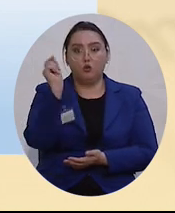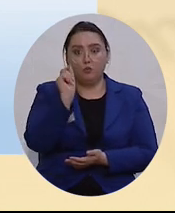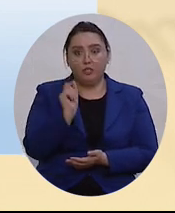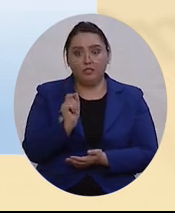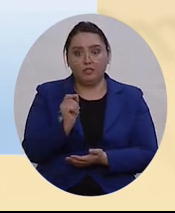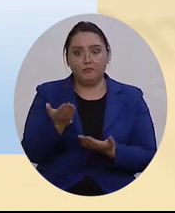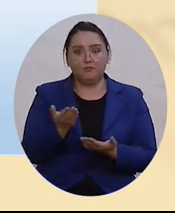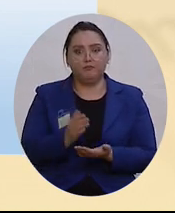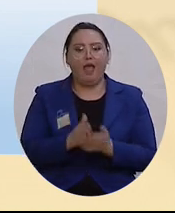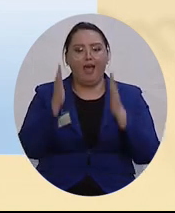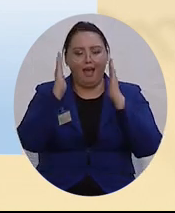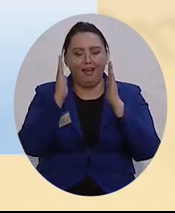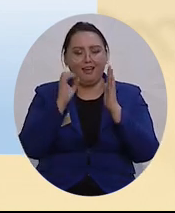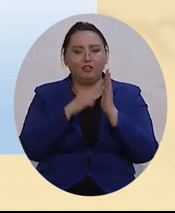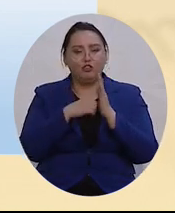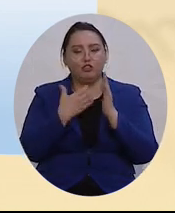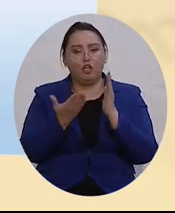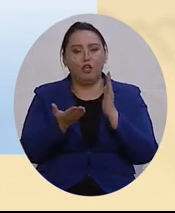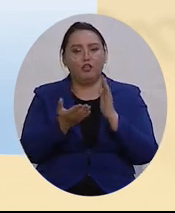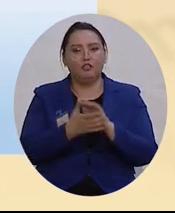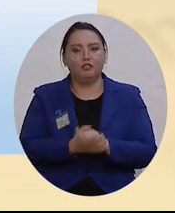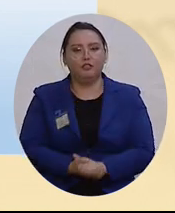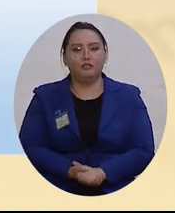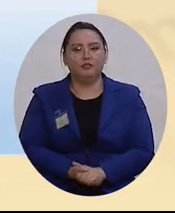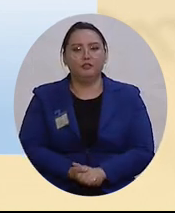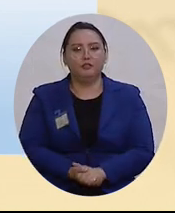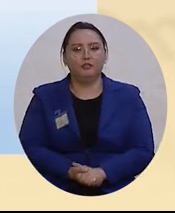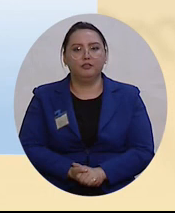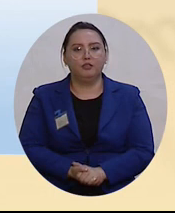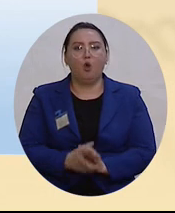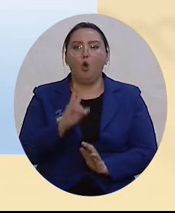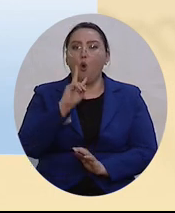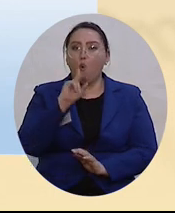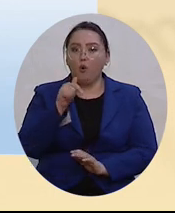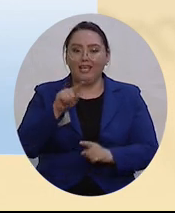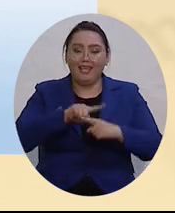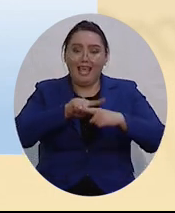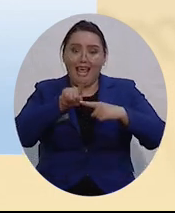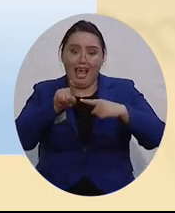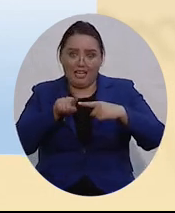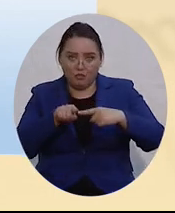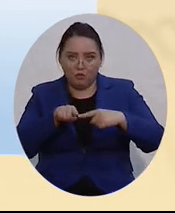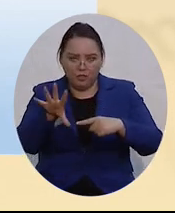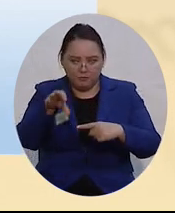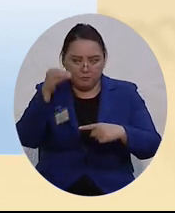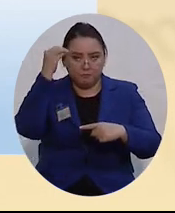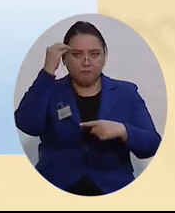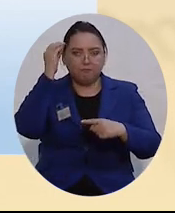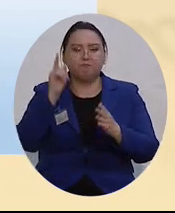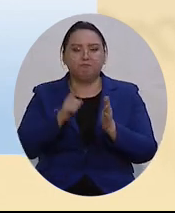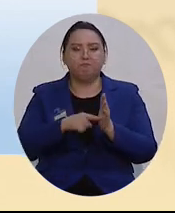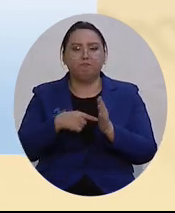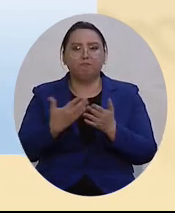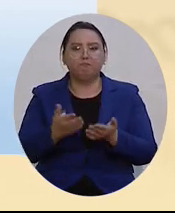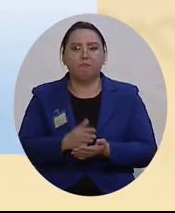мэдээж анхаарах ёстой зүйл нь 7 дугаар ингээд үтсэж байгаа хамгийн гол чадвар үгийн язгуур үндсийг нүдлэн тогтооно. Тэгэхээр